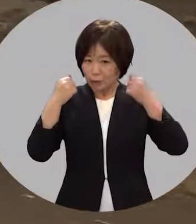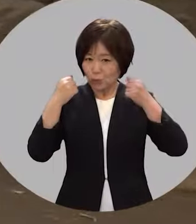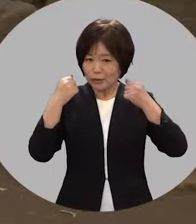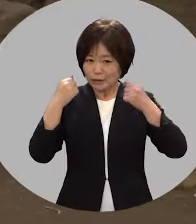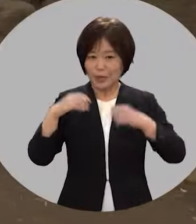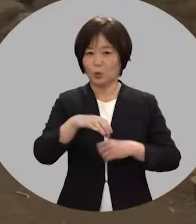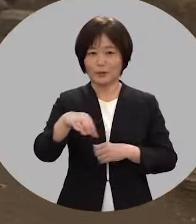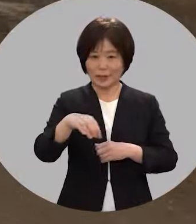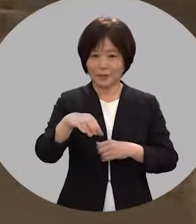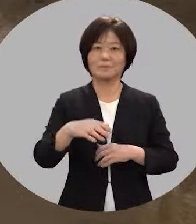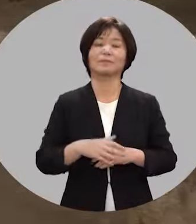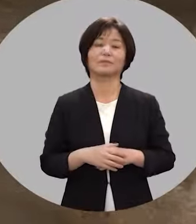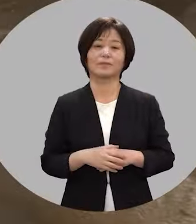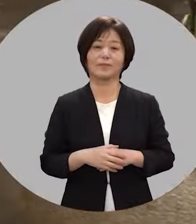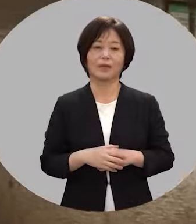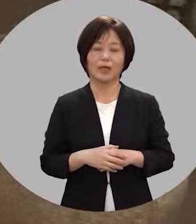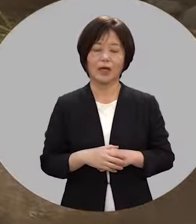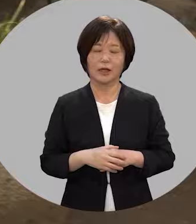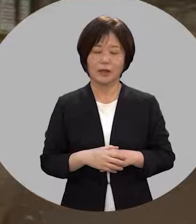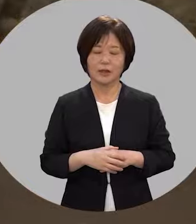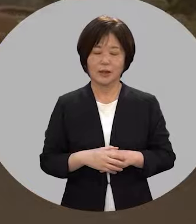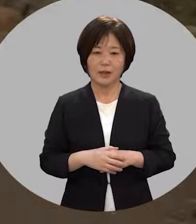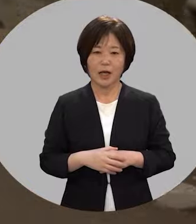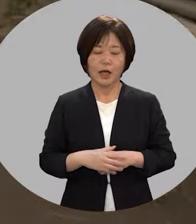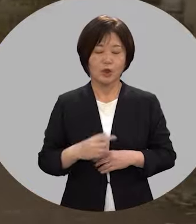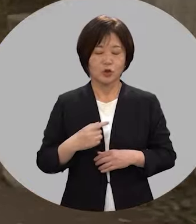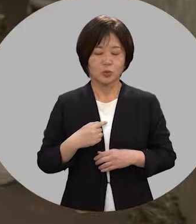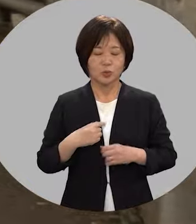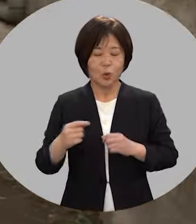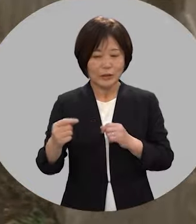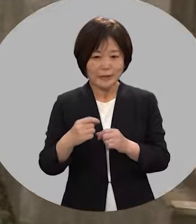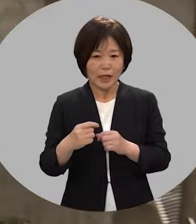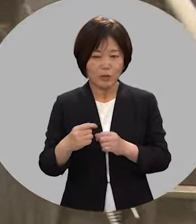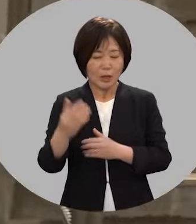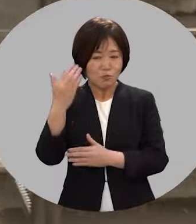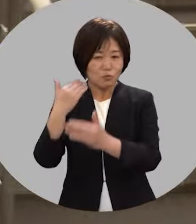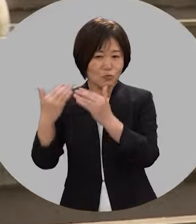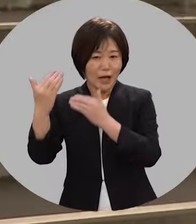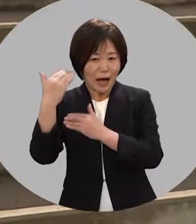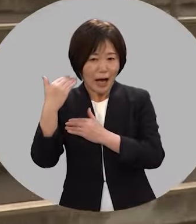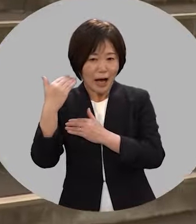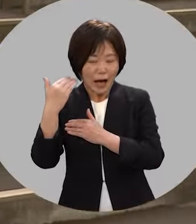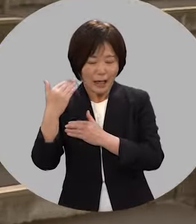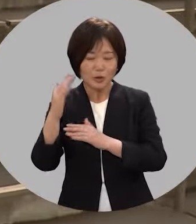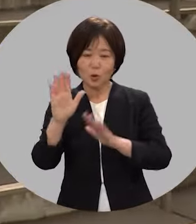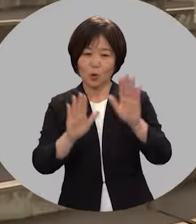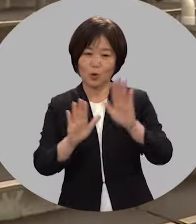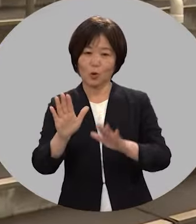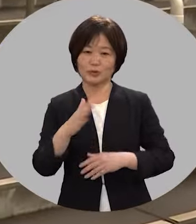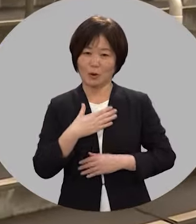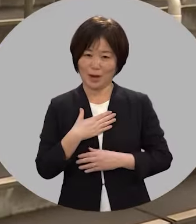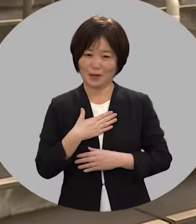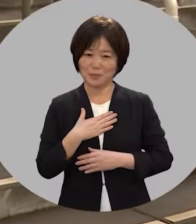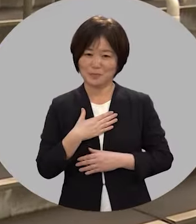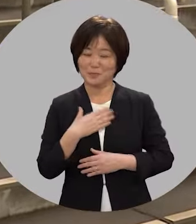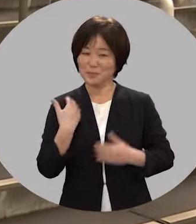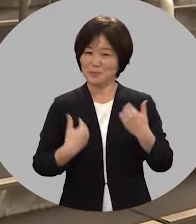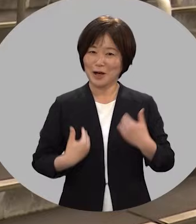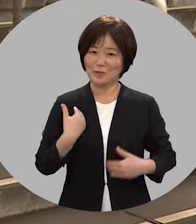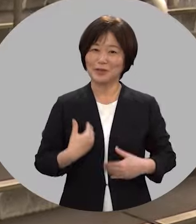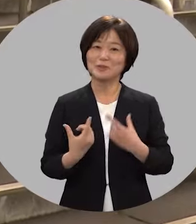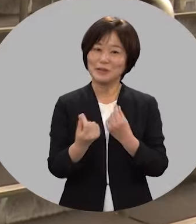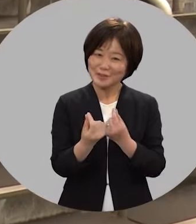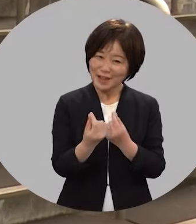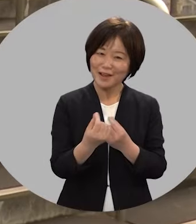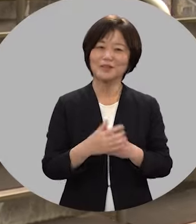の遺跡です。身近なところから掘り出されたおよそ2000年前を探る手がかり、少しワ